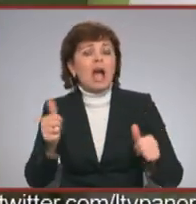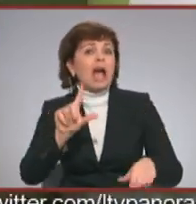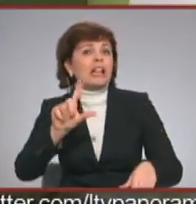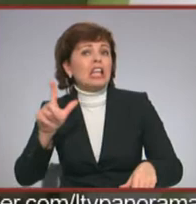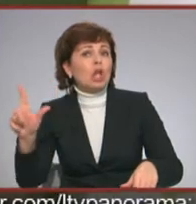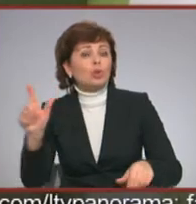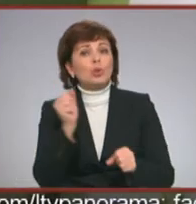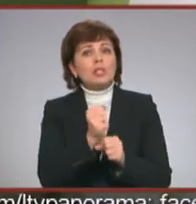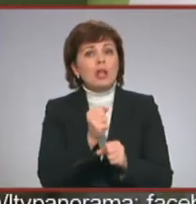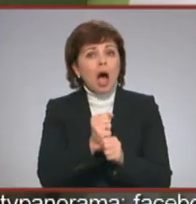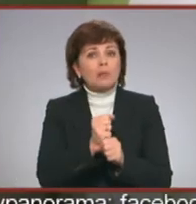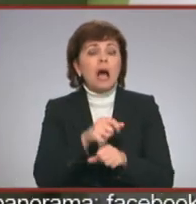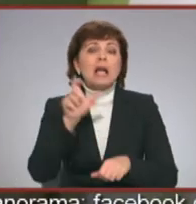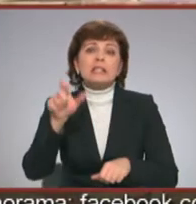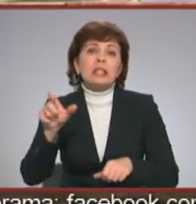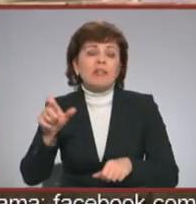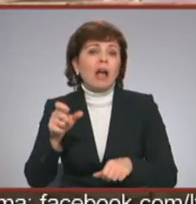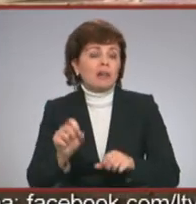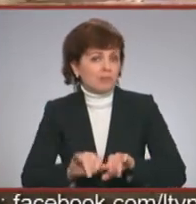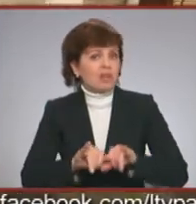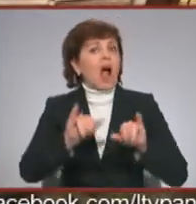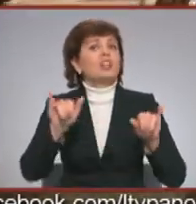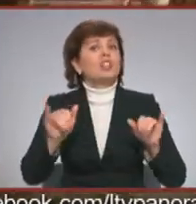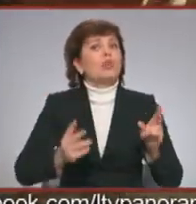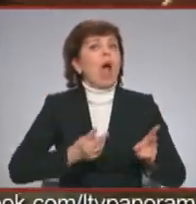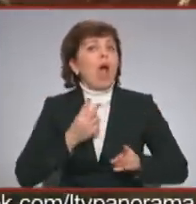lai cilvēkos tie raisītu emocijas, jo tikai tā ir